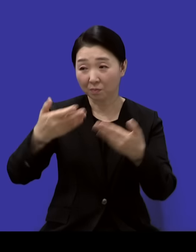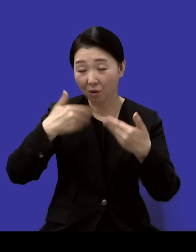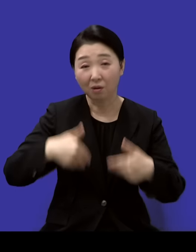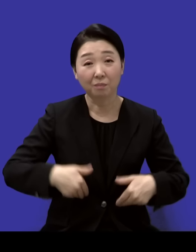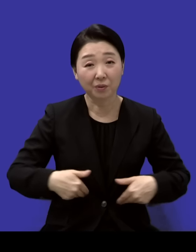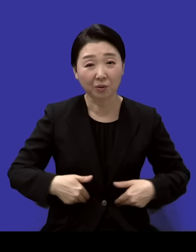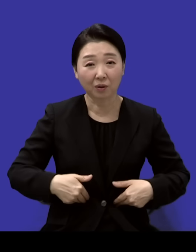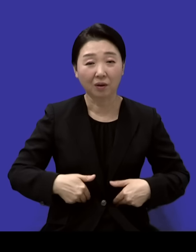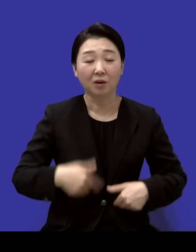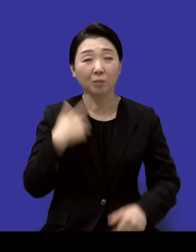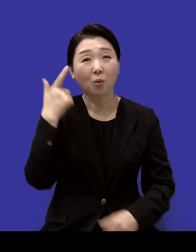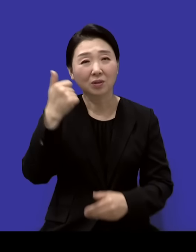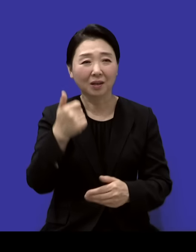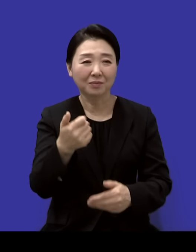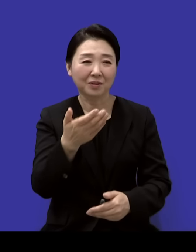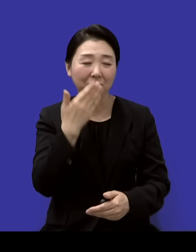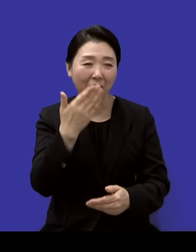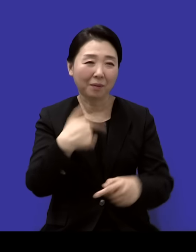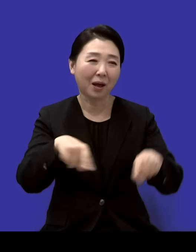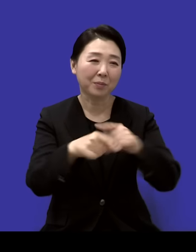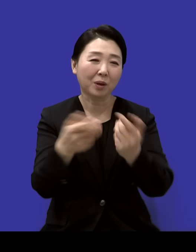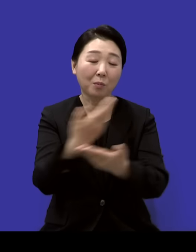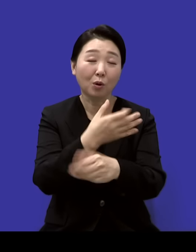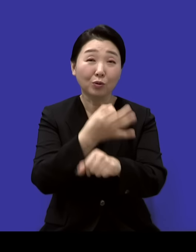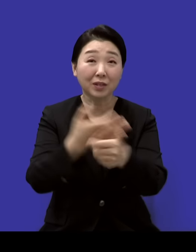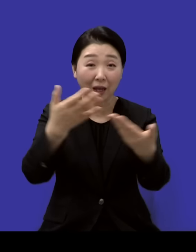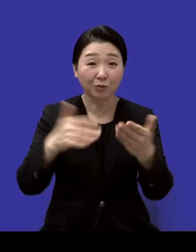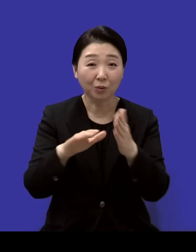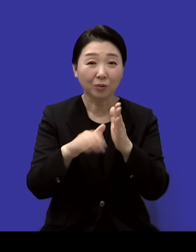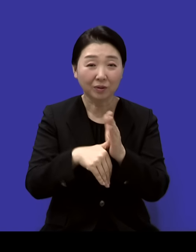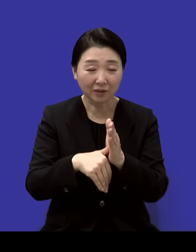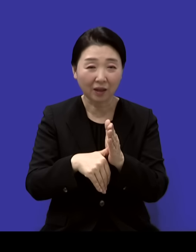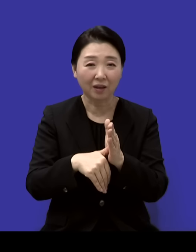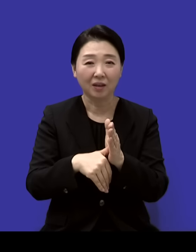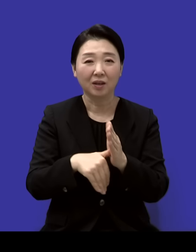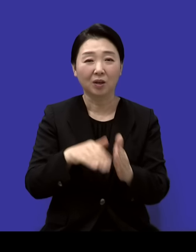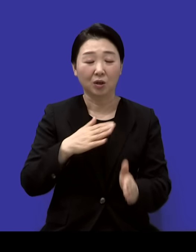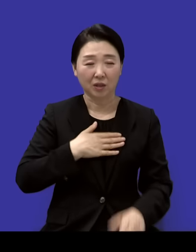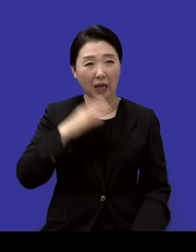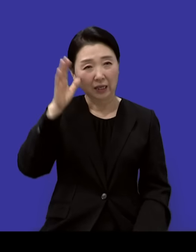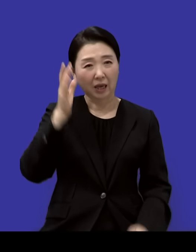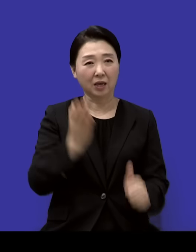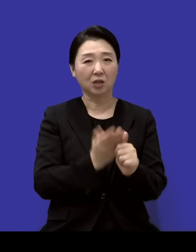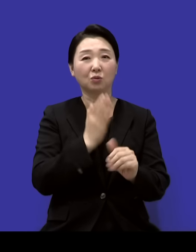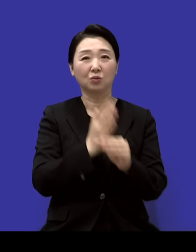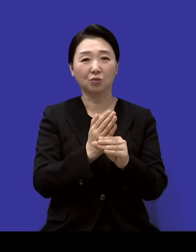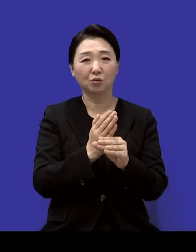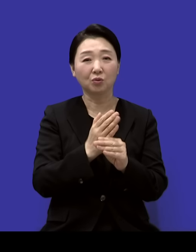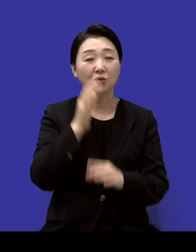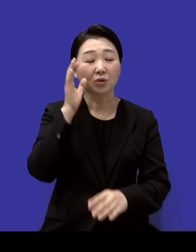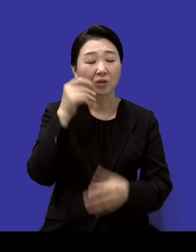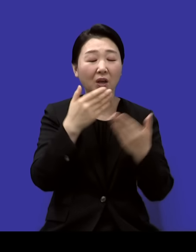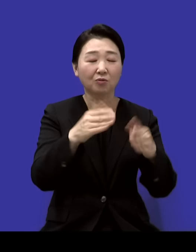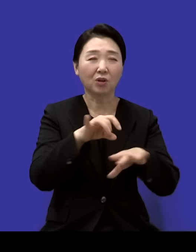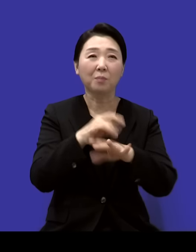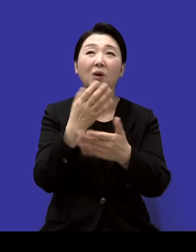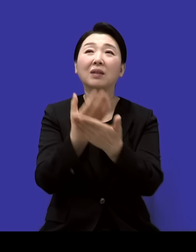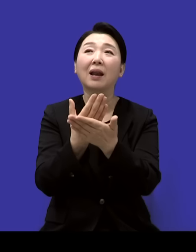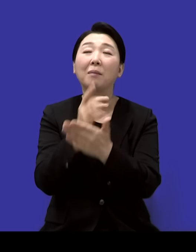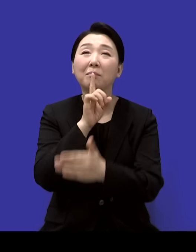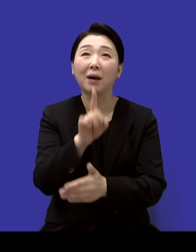예. 어디 가서 목사님들 뭐 회식하고 누가 사주거나 할 때 갈비집 사장님에게 우리 집 개를 키우는데 개 좀 뜯게 뼈 좀 싸달라